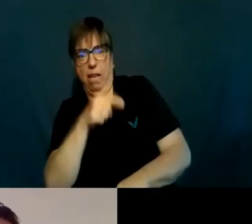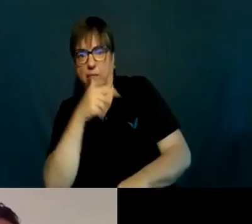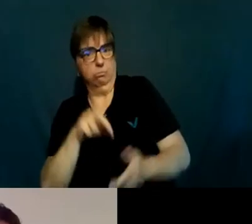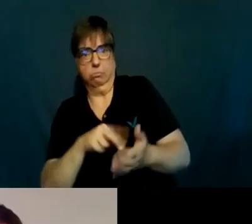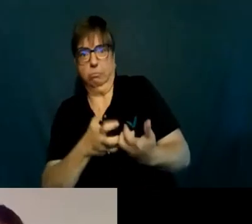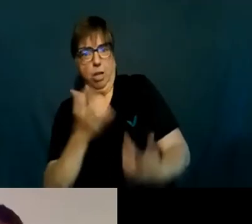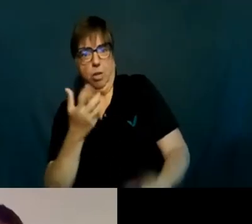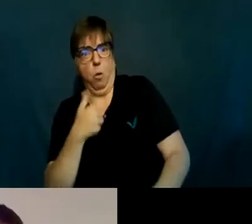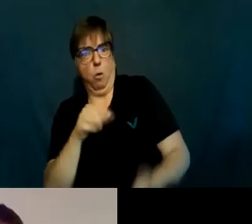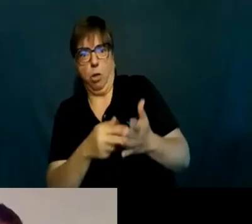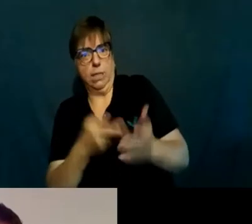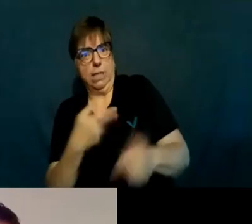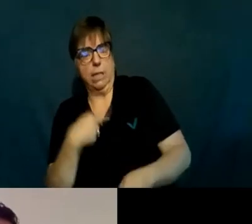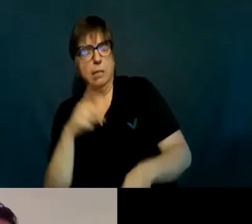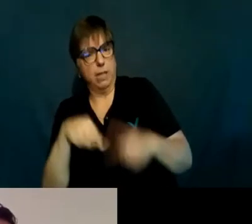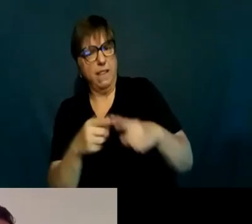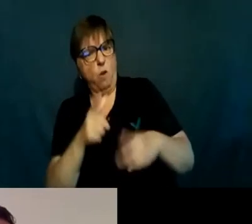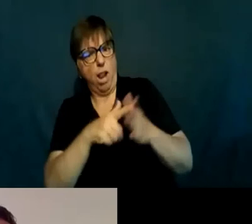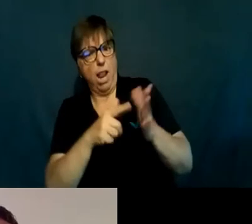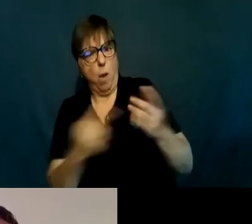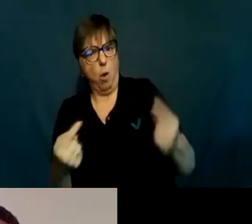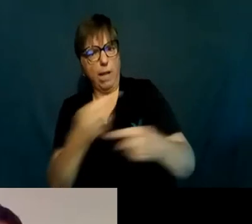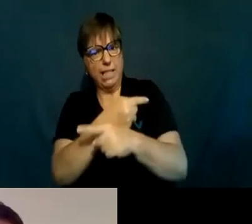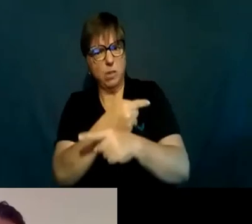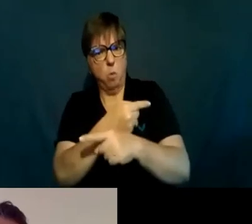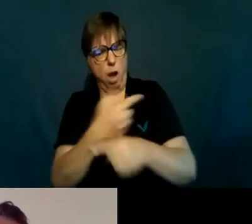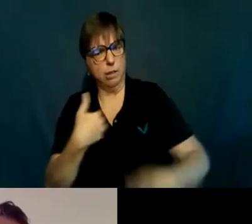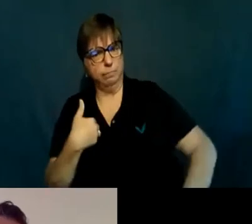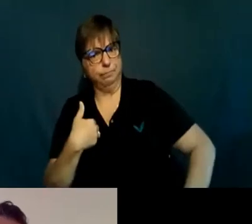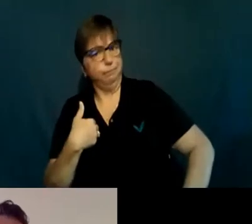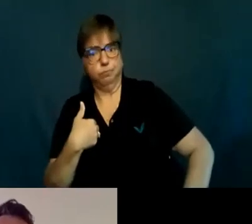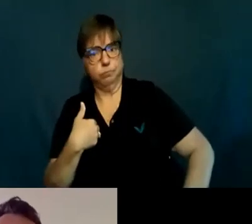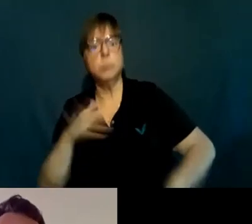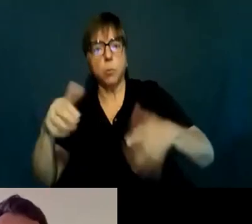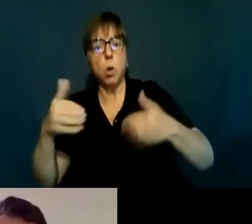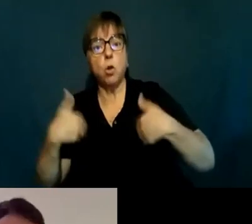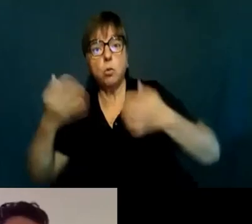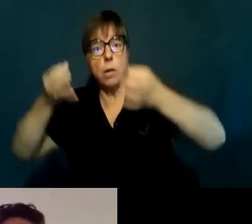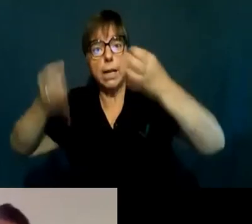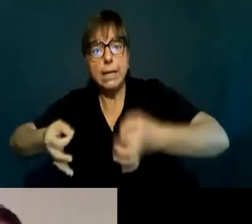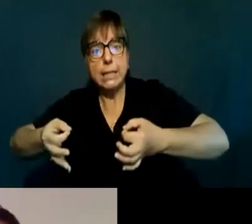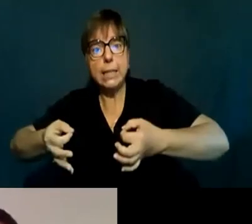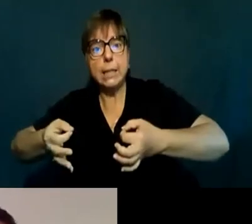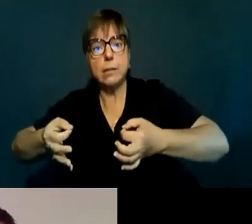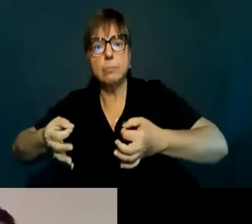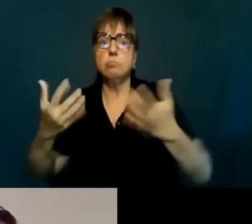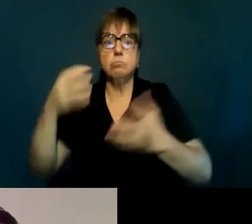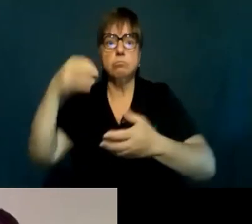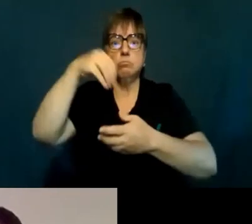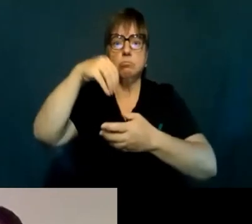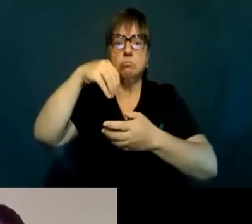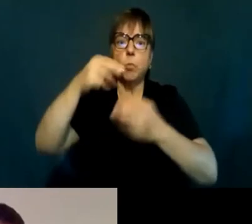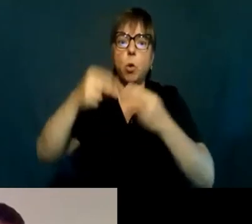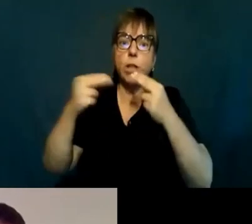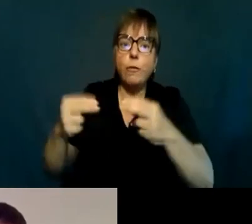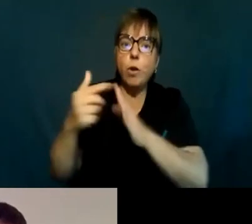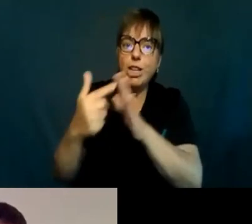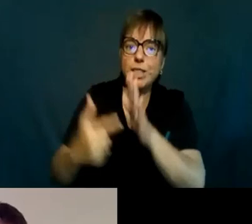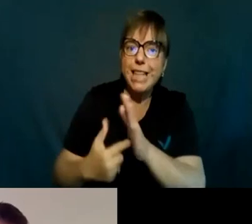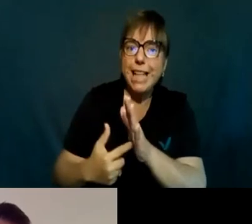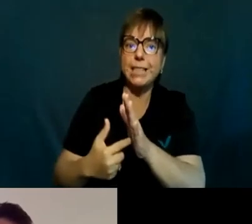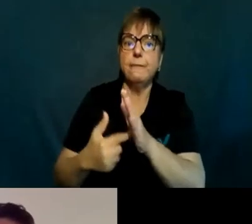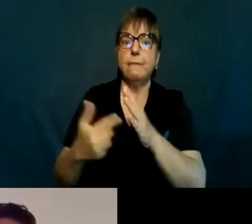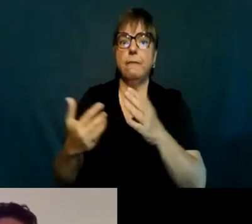nous et parfois étaient contradictoires. » Donc, il y vraiment eu une prise en charge à ce moment-là, y compris au niveau législatif de